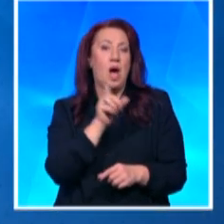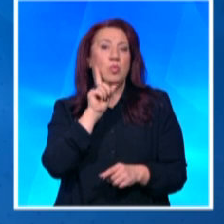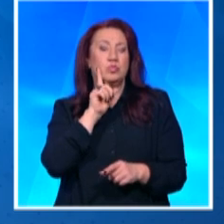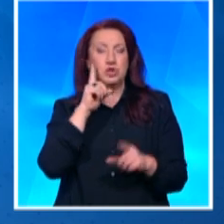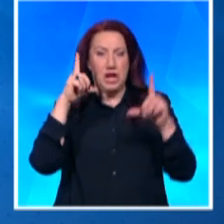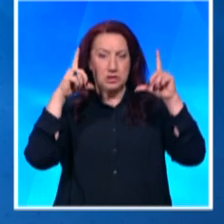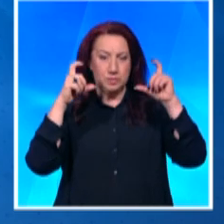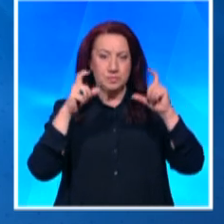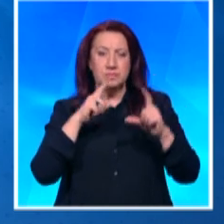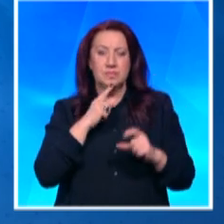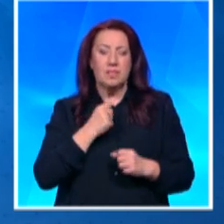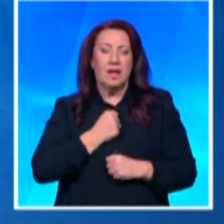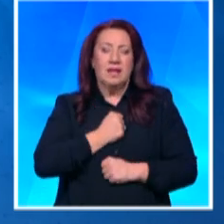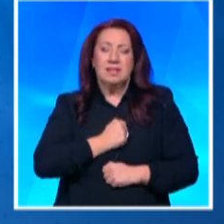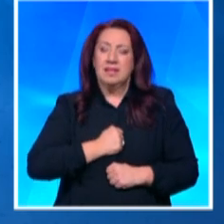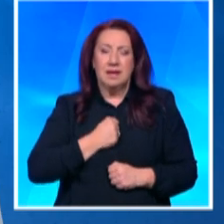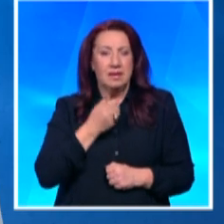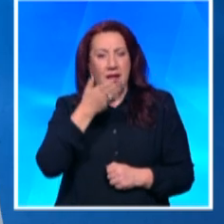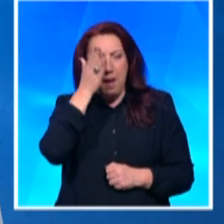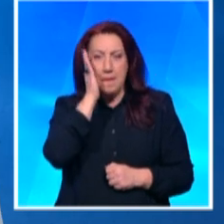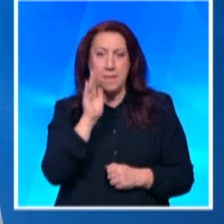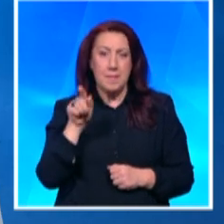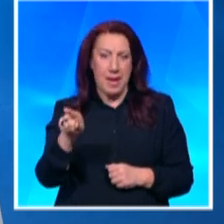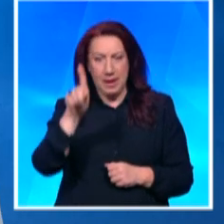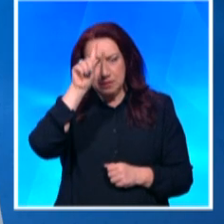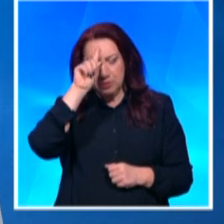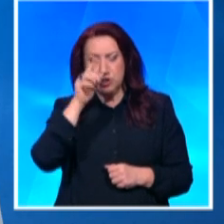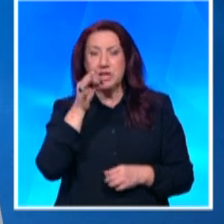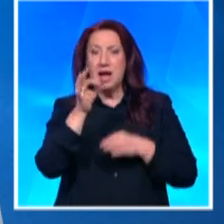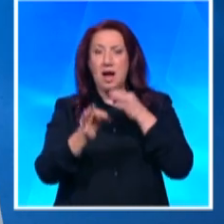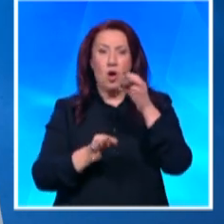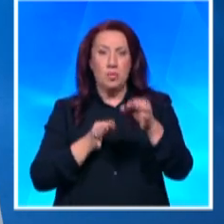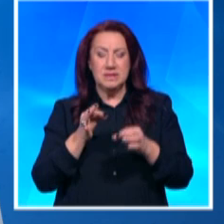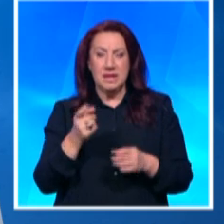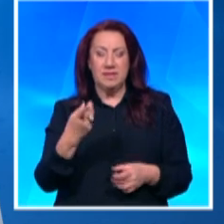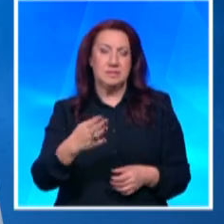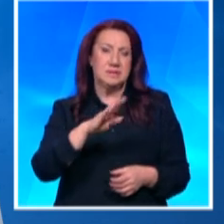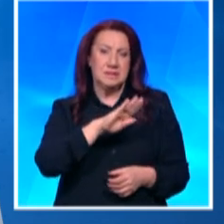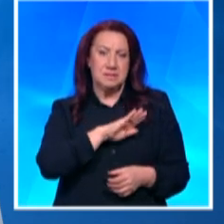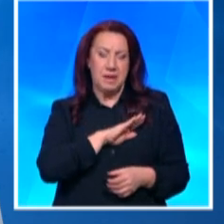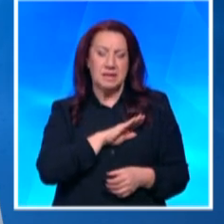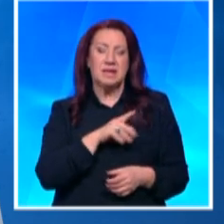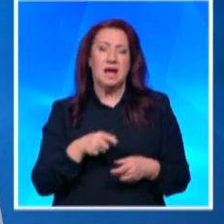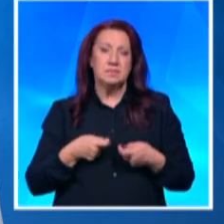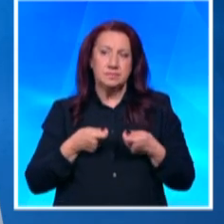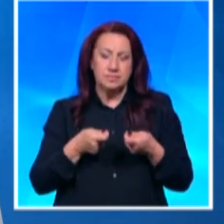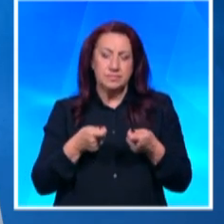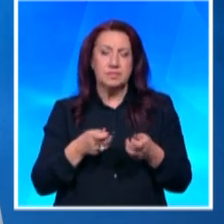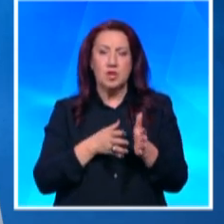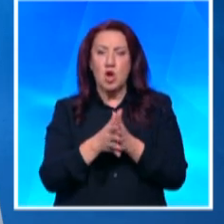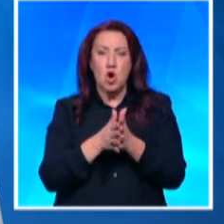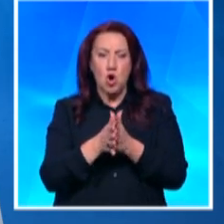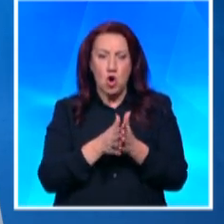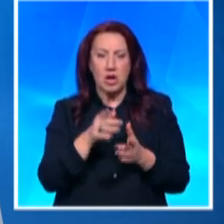майката на момичето сподели онлайн за талантите на двамата влюбени. Смъртта им води на протестите и Христина и съпруга ти, които